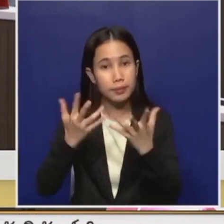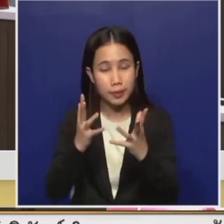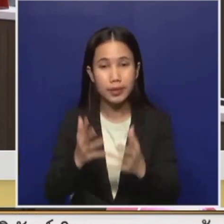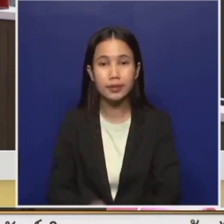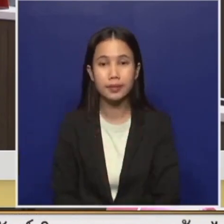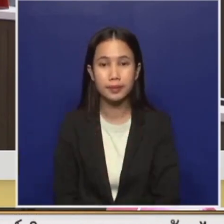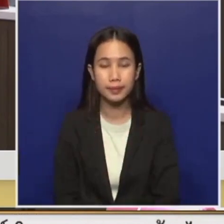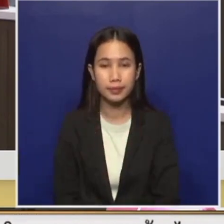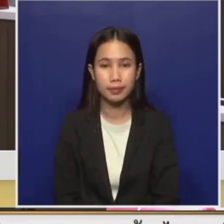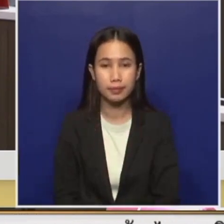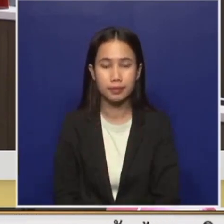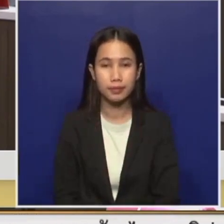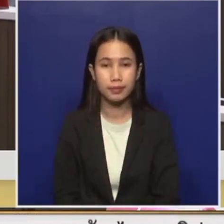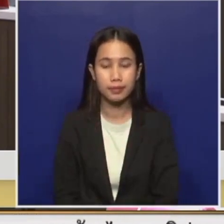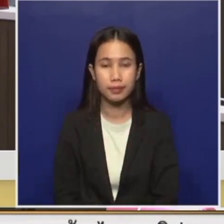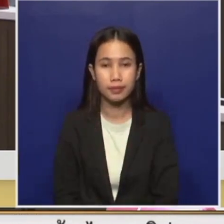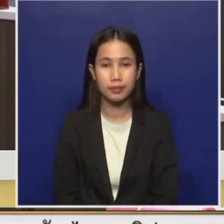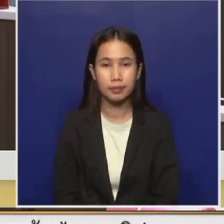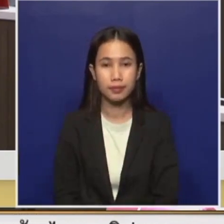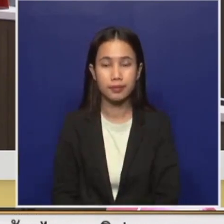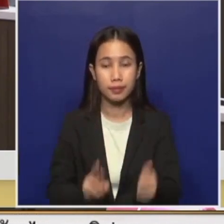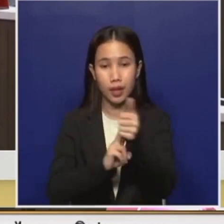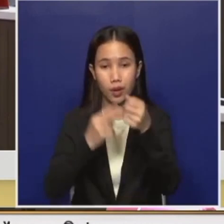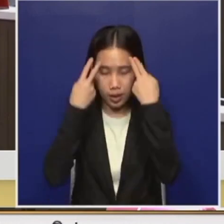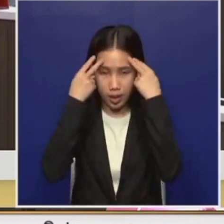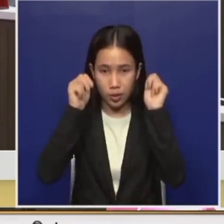เป็ใยมต Blessedผลเอกประวิทยองคุว liquidity